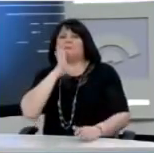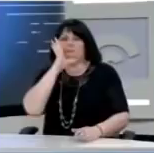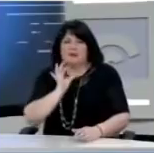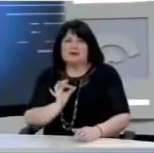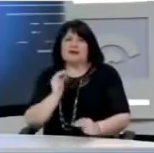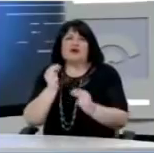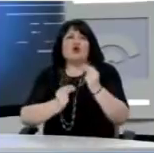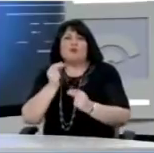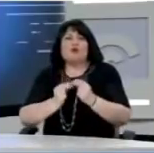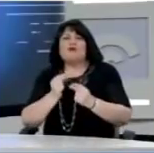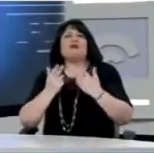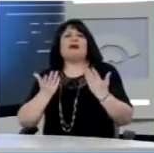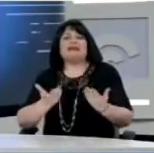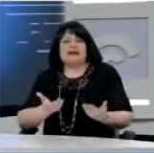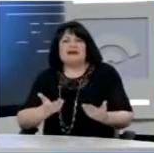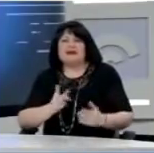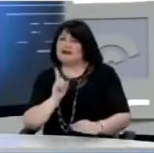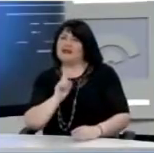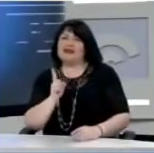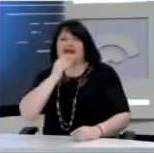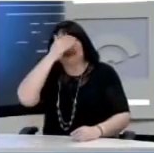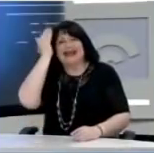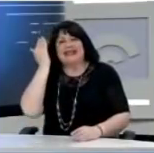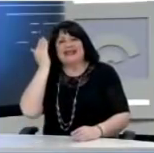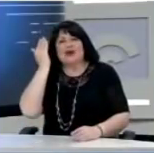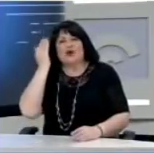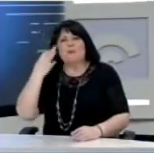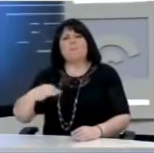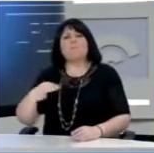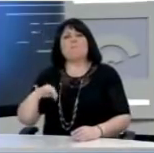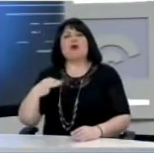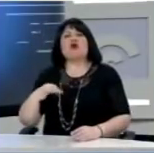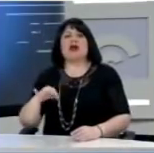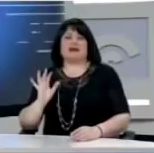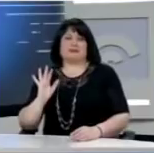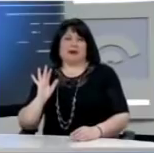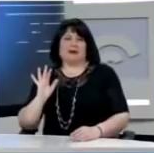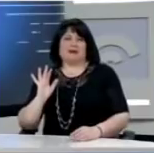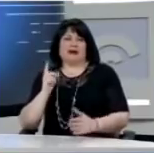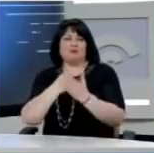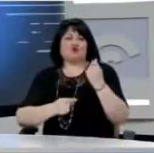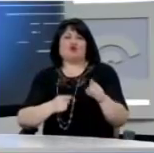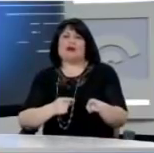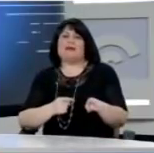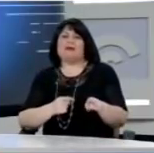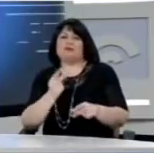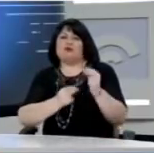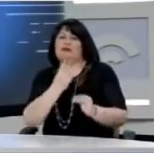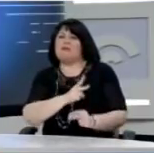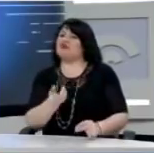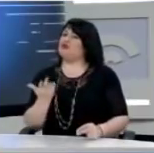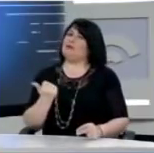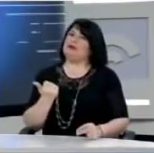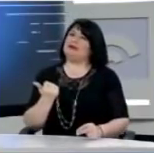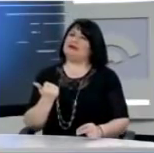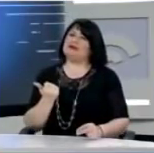σας πρόβλημα δεν είναι το ηθικό μειονέκτημα που έχετε. Το έχετε, αλλά δεν είναι αυτό το πρόβλημά σας. Το πρόβλημά